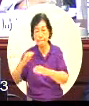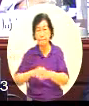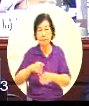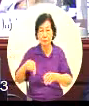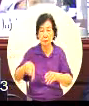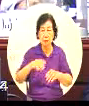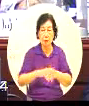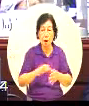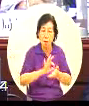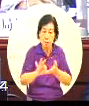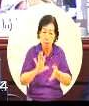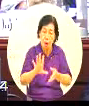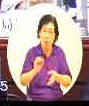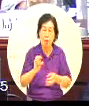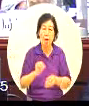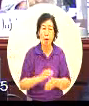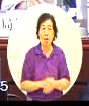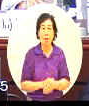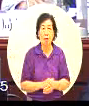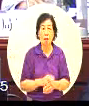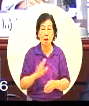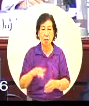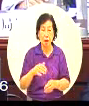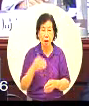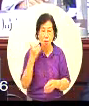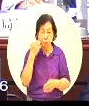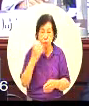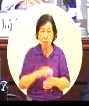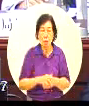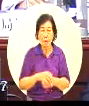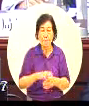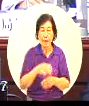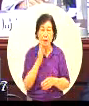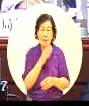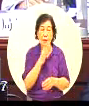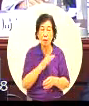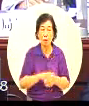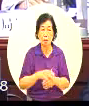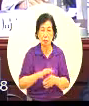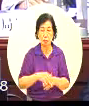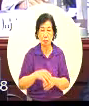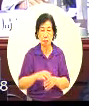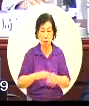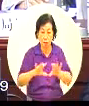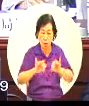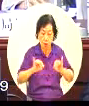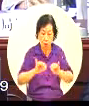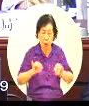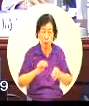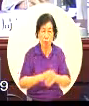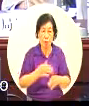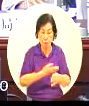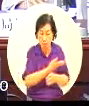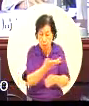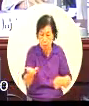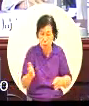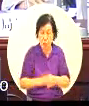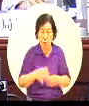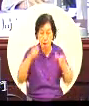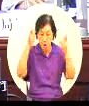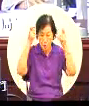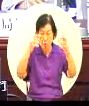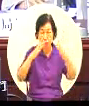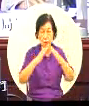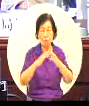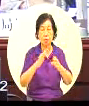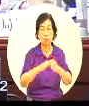用，如果不要使用，我觉得应该让这个土地还给我们高雄市的人武区公